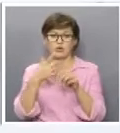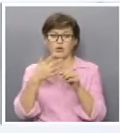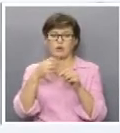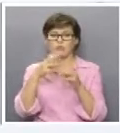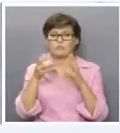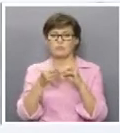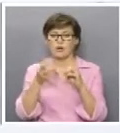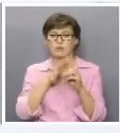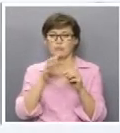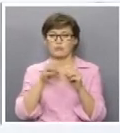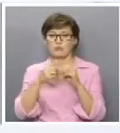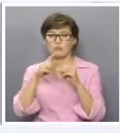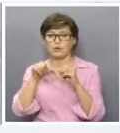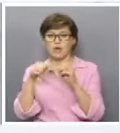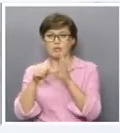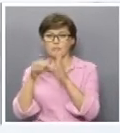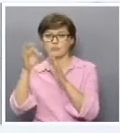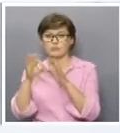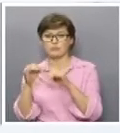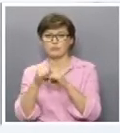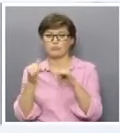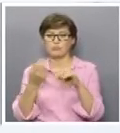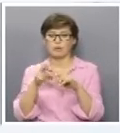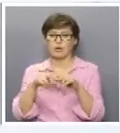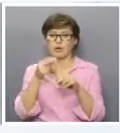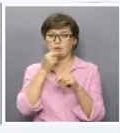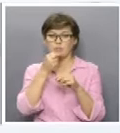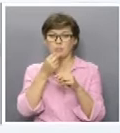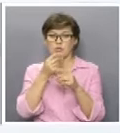сүруге және бизнеске жайлы қала форумы өтеді. Бұл туралы сәлден кейін.